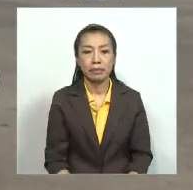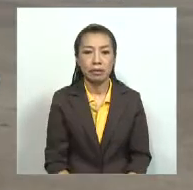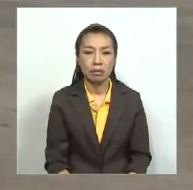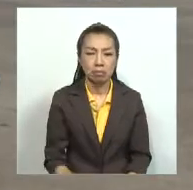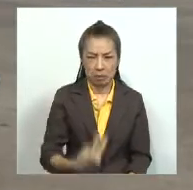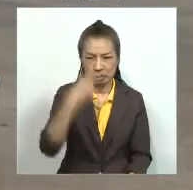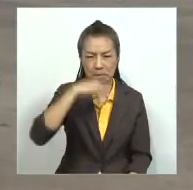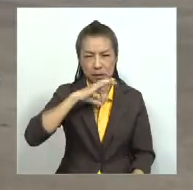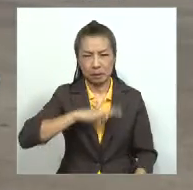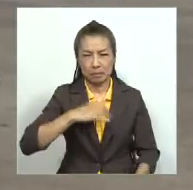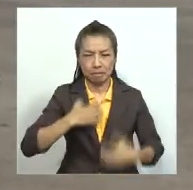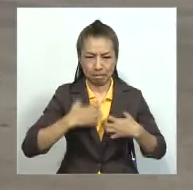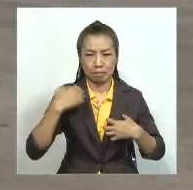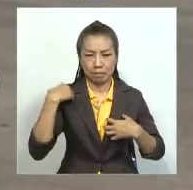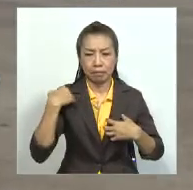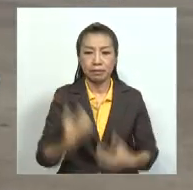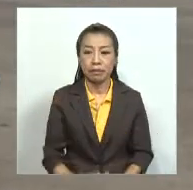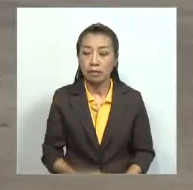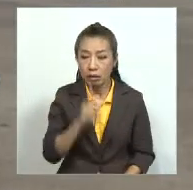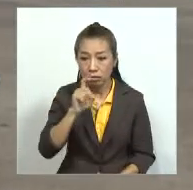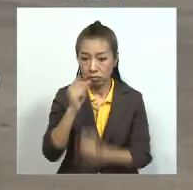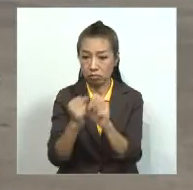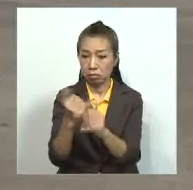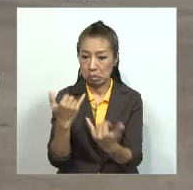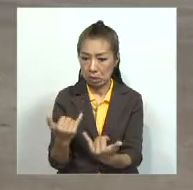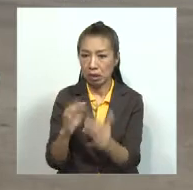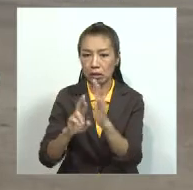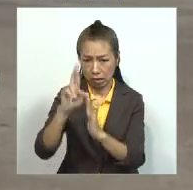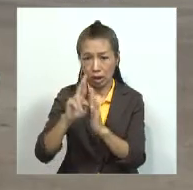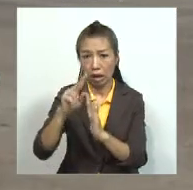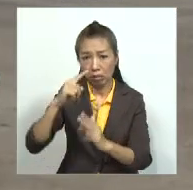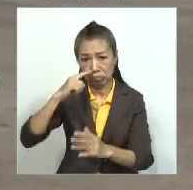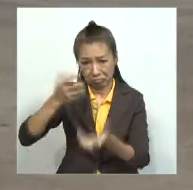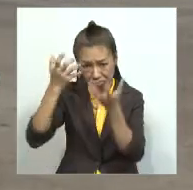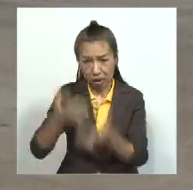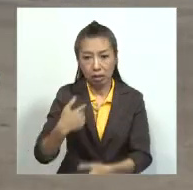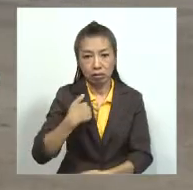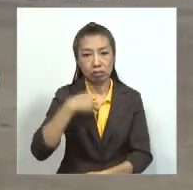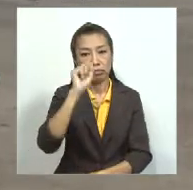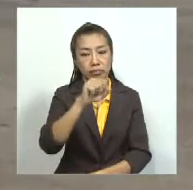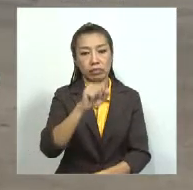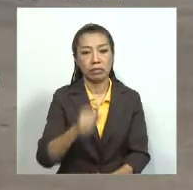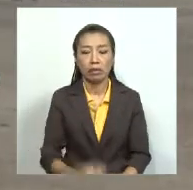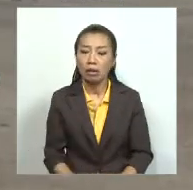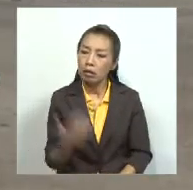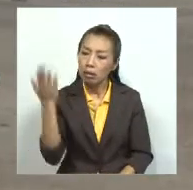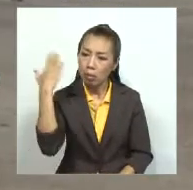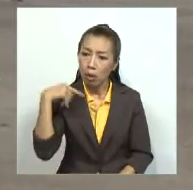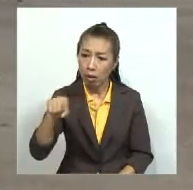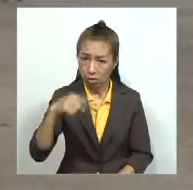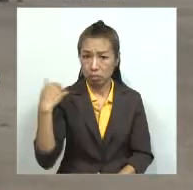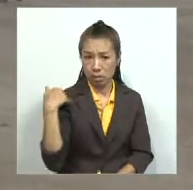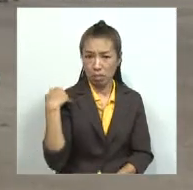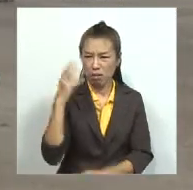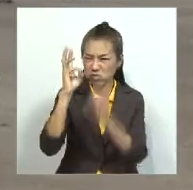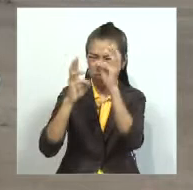ใจอึดอัดอยู ่อย่างปีนี้ก็ถือว่าเชียงรายค่อนข้างที่จะหนัก ใช่ ค ือ เหมือนที่ผ่านมามันไม่เคยเ